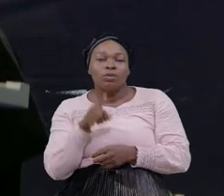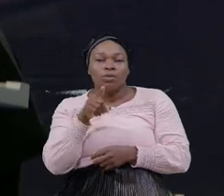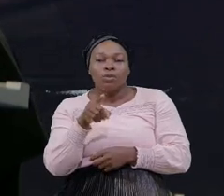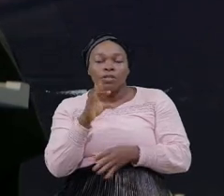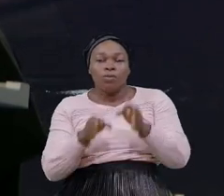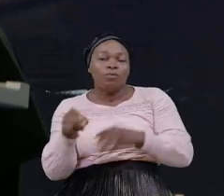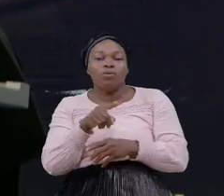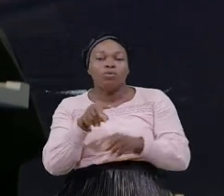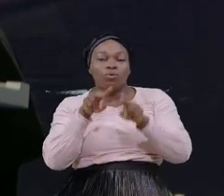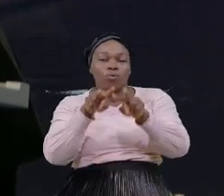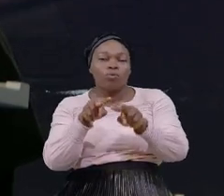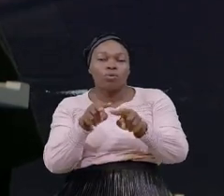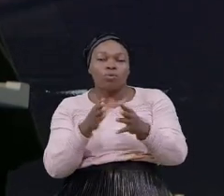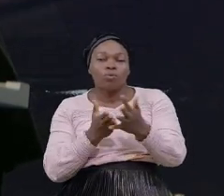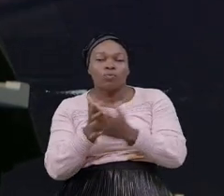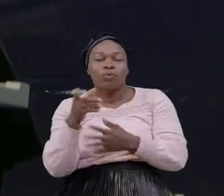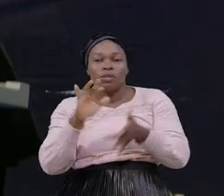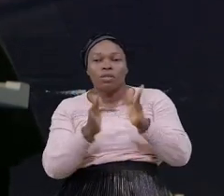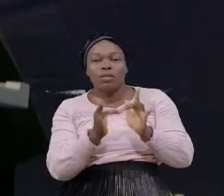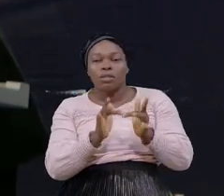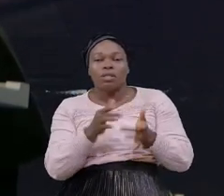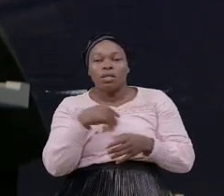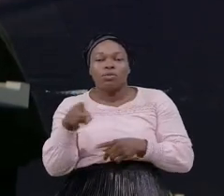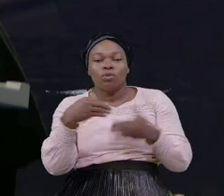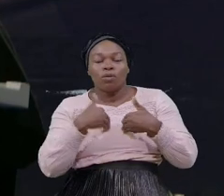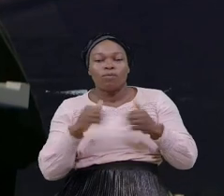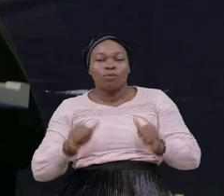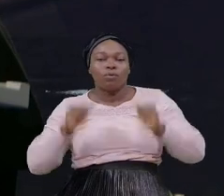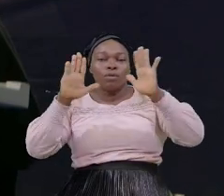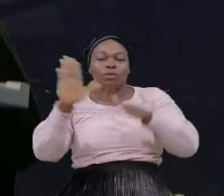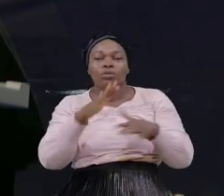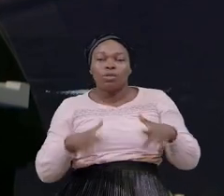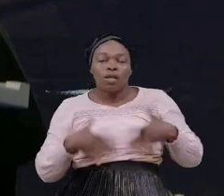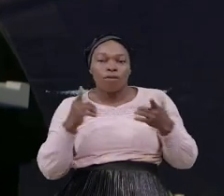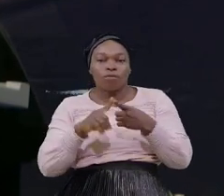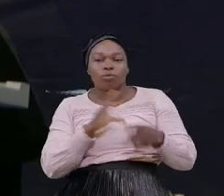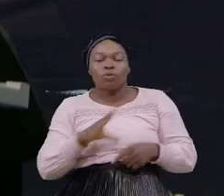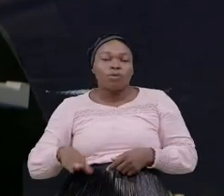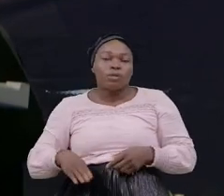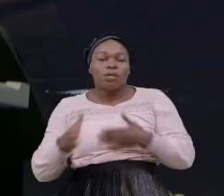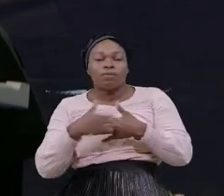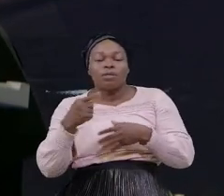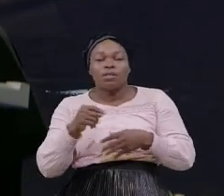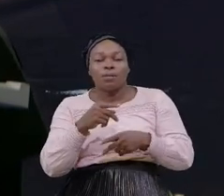Je répète, vous êtes en ligne, vous venez de donner votre vie au Seigneur après le message.